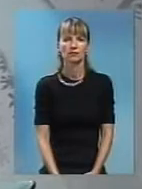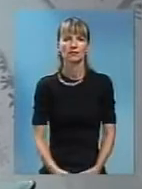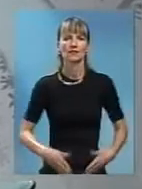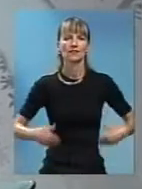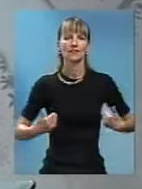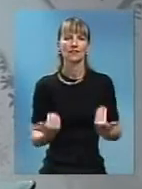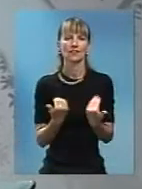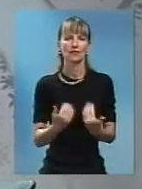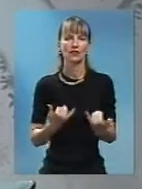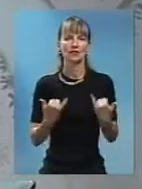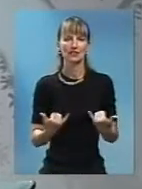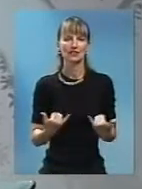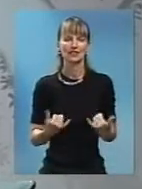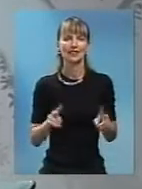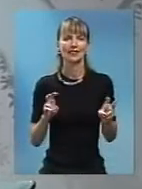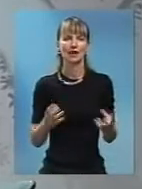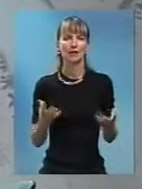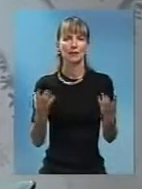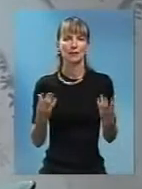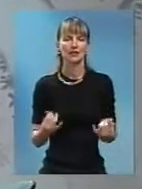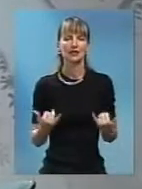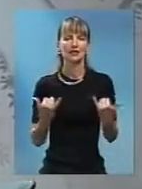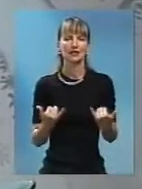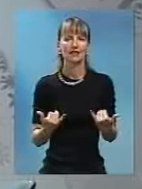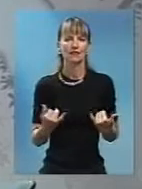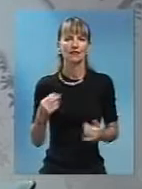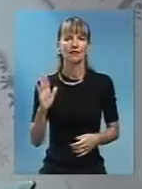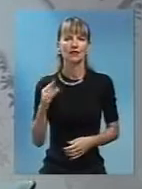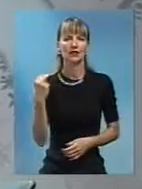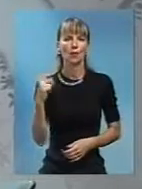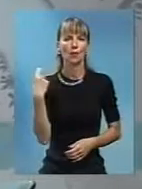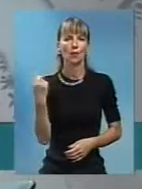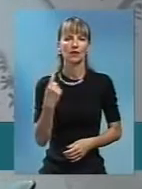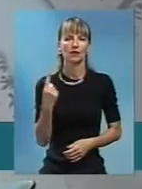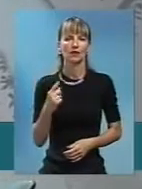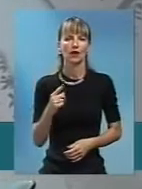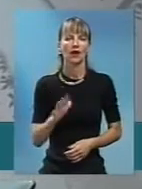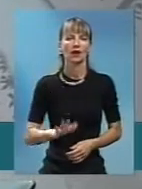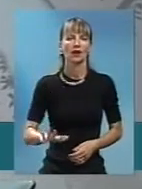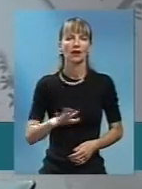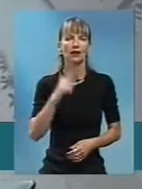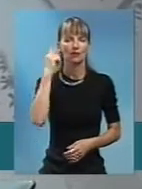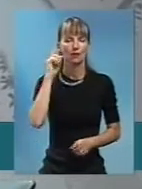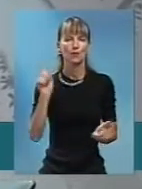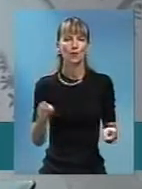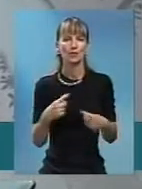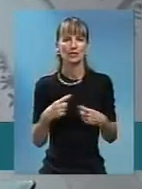Вітаю вас в ефірі «Тема дня». Сьогодні у Запорізькому обласному краєзнавчому